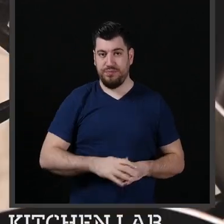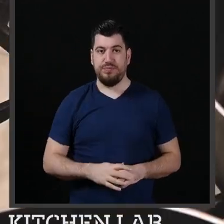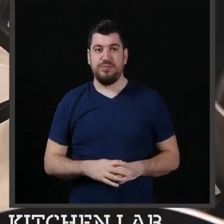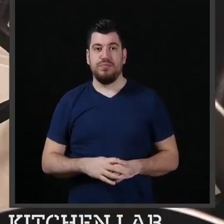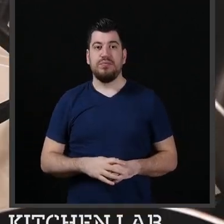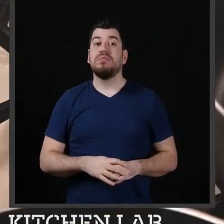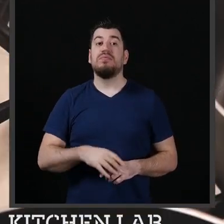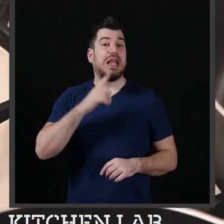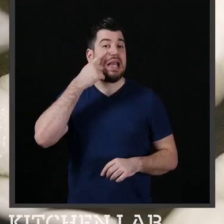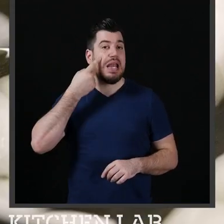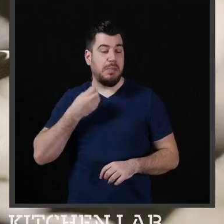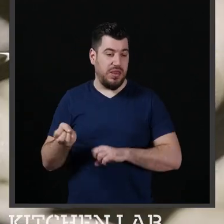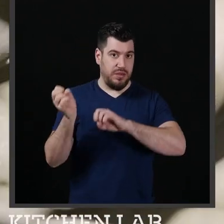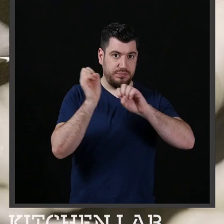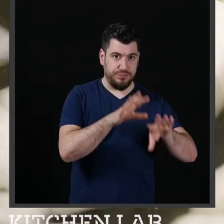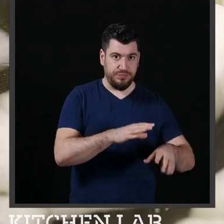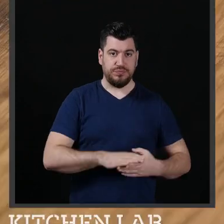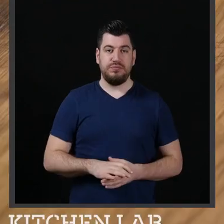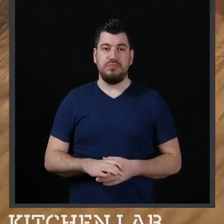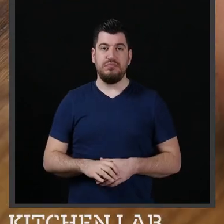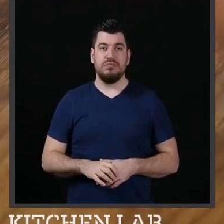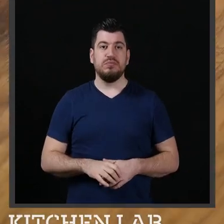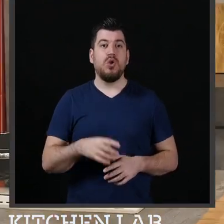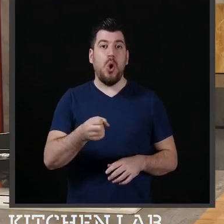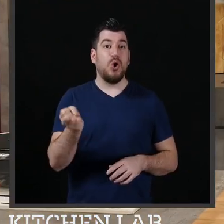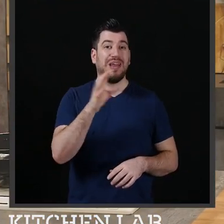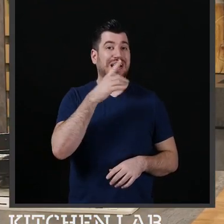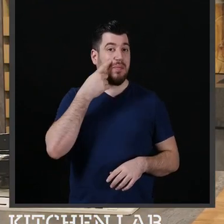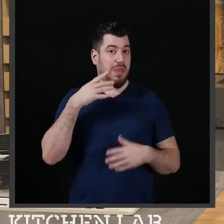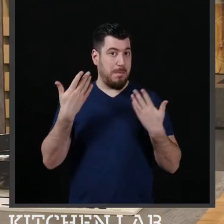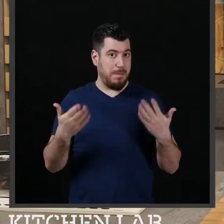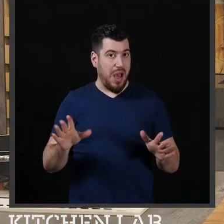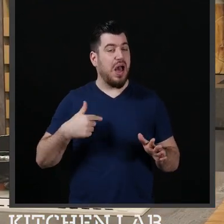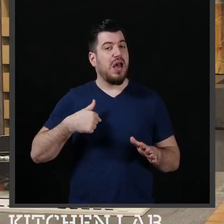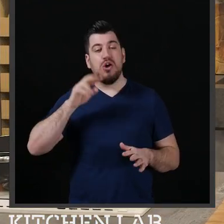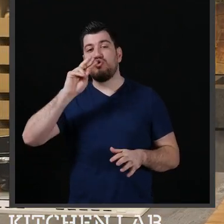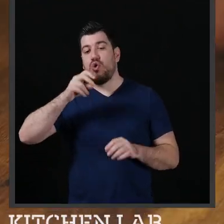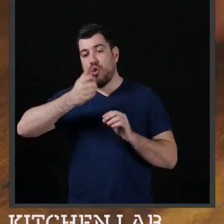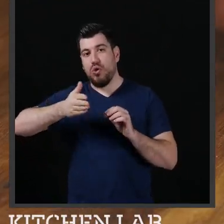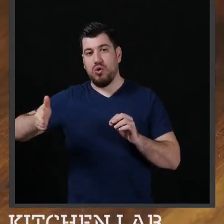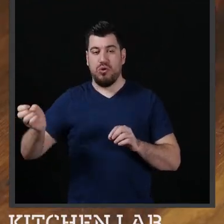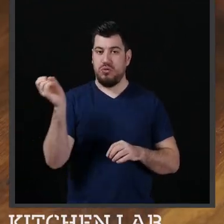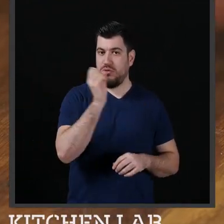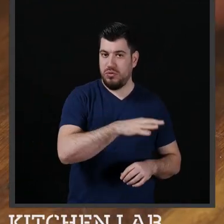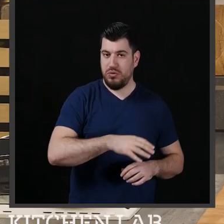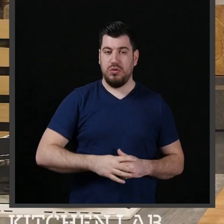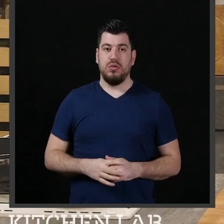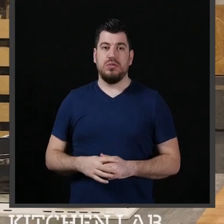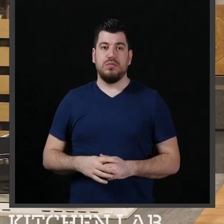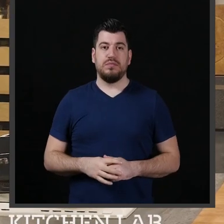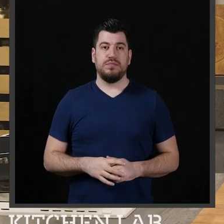μέσα στο κρεμμυδάκι μας και μόλις ρίξουμε το κρεμμύδι, μία σκλήτα σκόρδο την ψιλοκόβουμε κι αυτή.